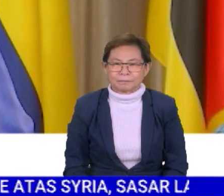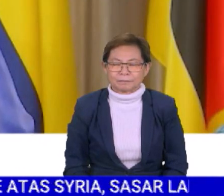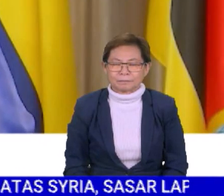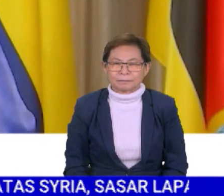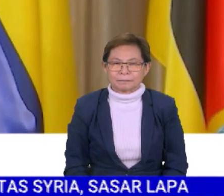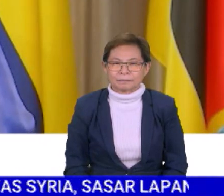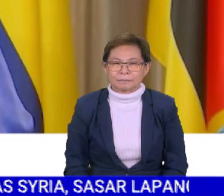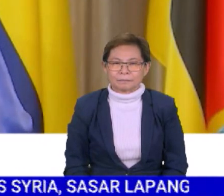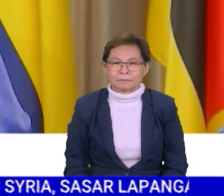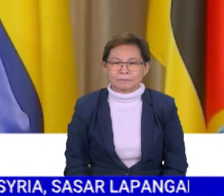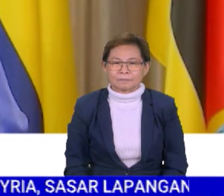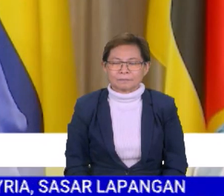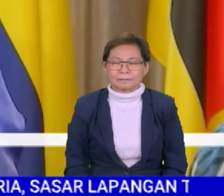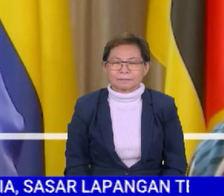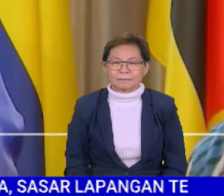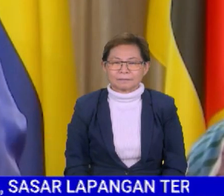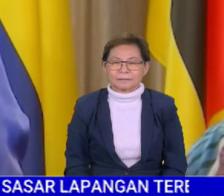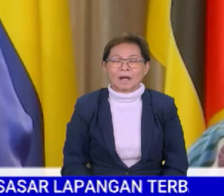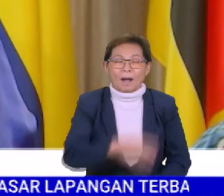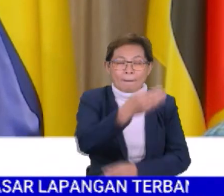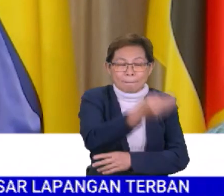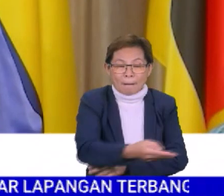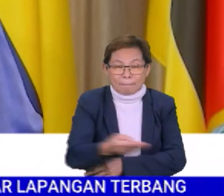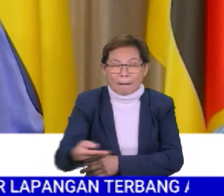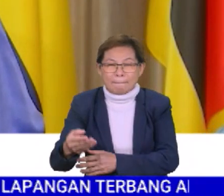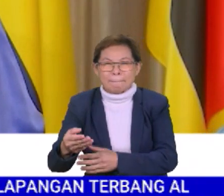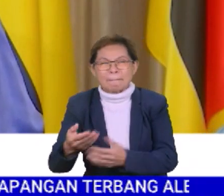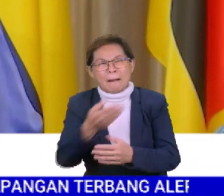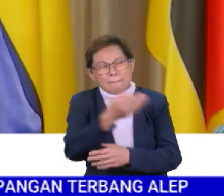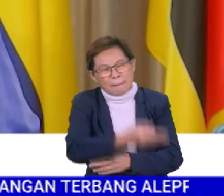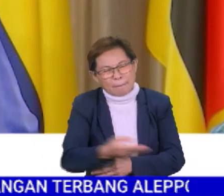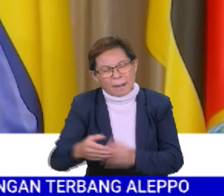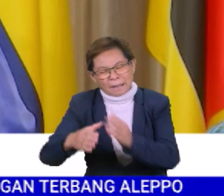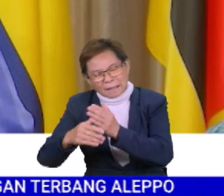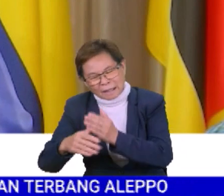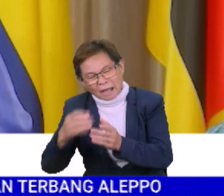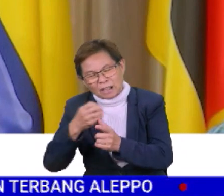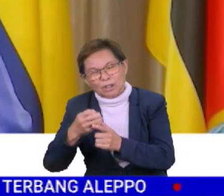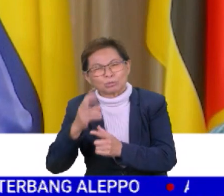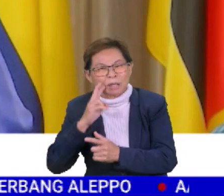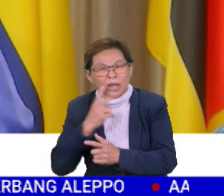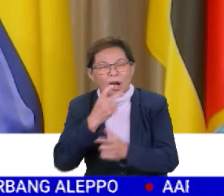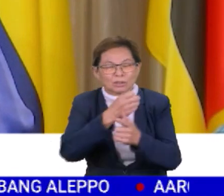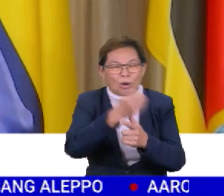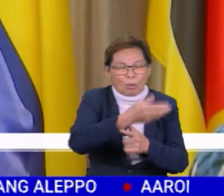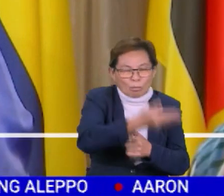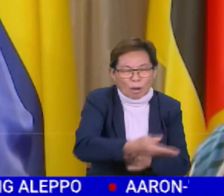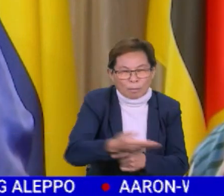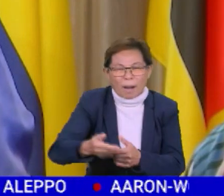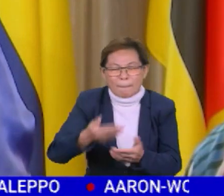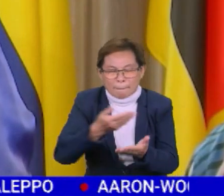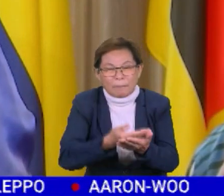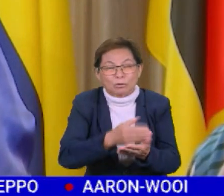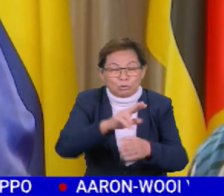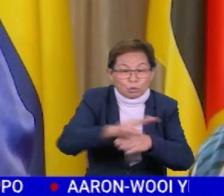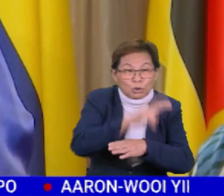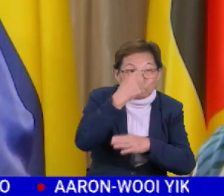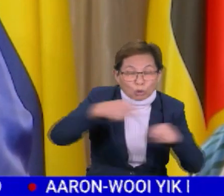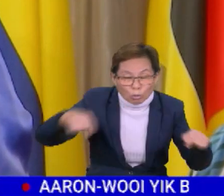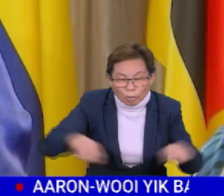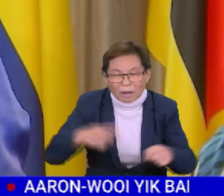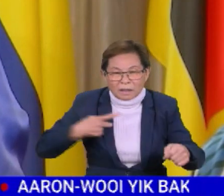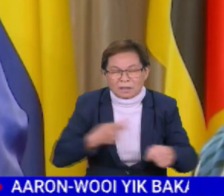yo yo yo kepada barangan basah ataupun barangnya grocery saja kita memperluaskan